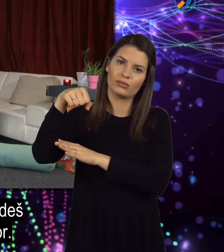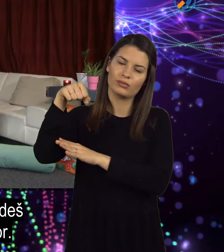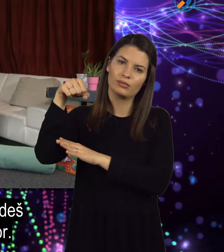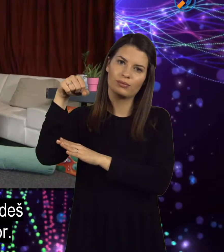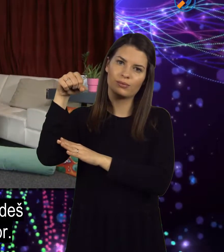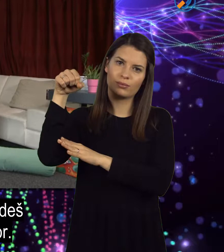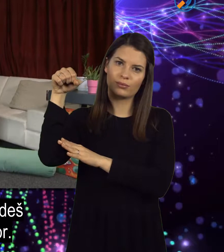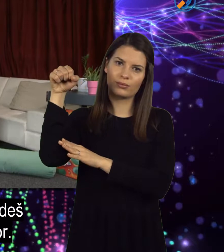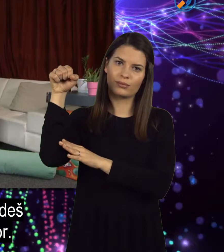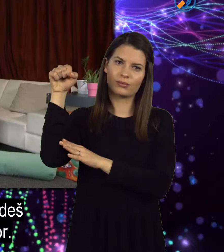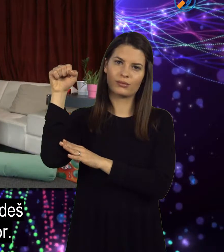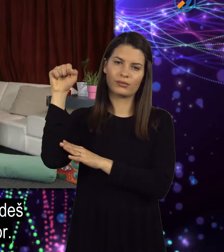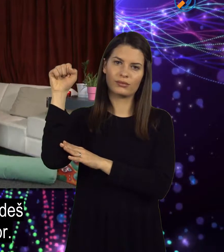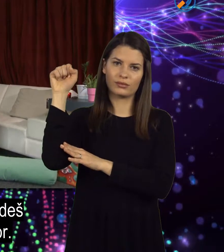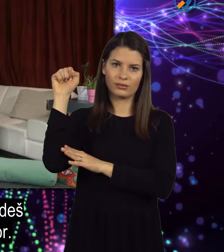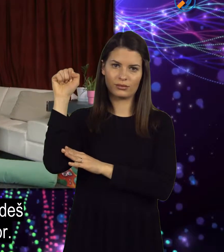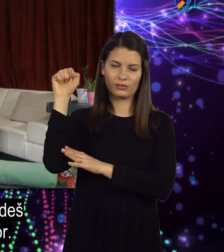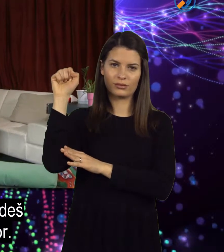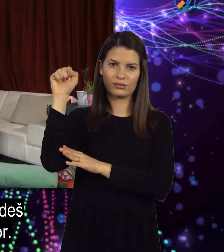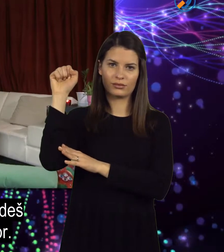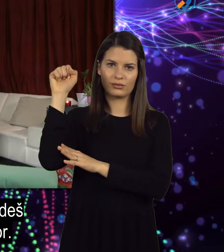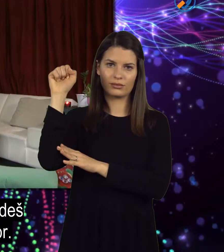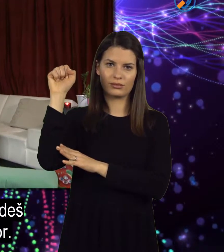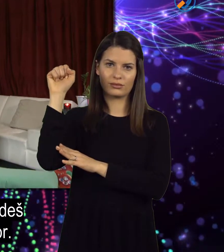prideš nazaj gor.